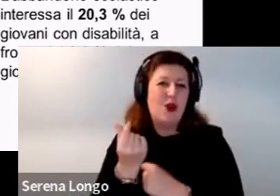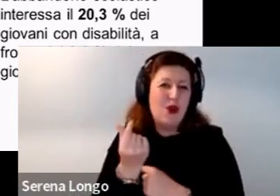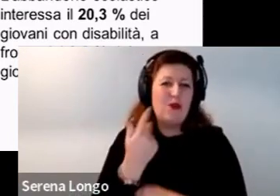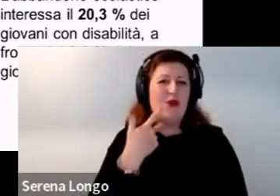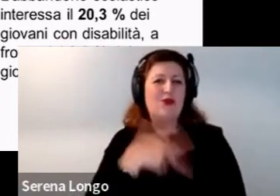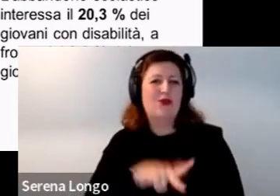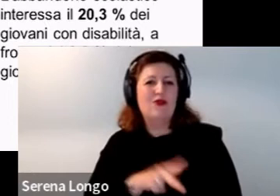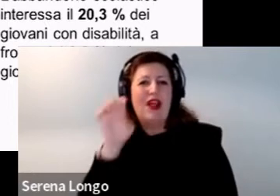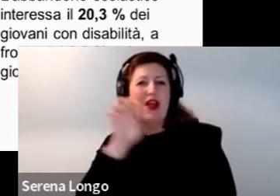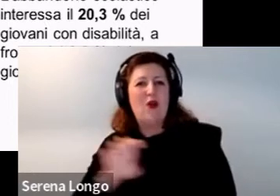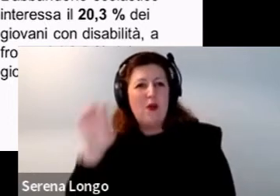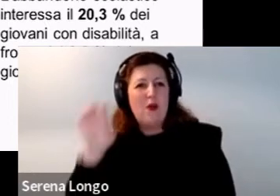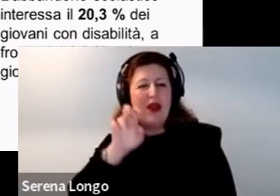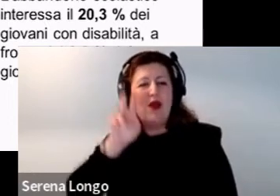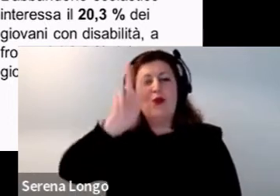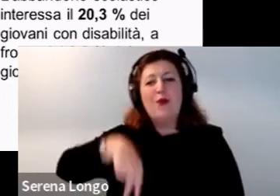2021,